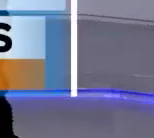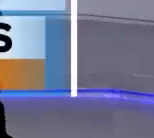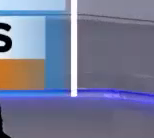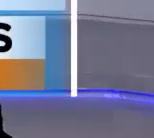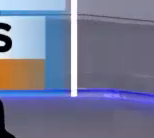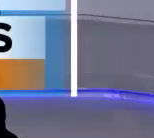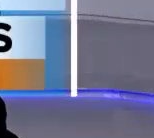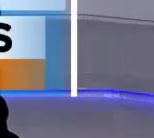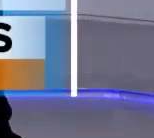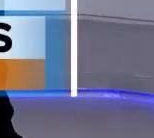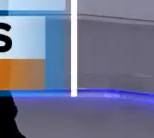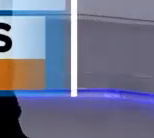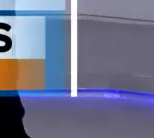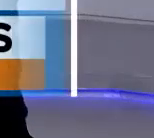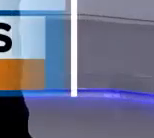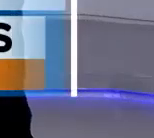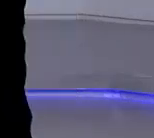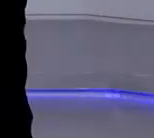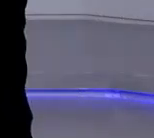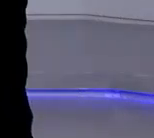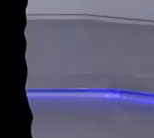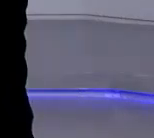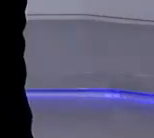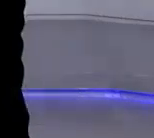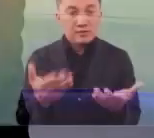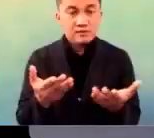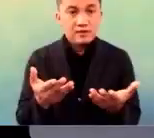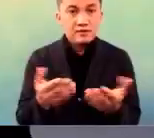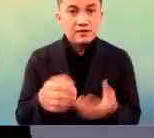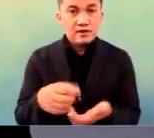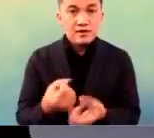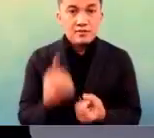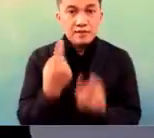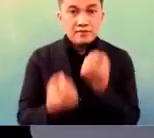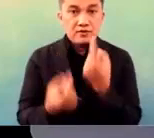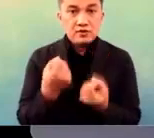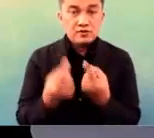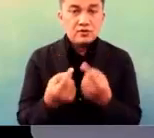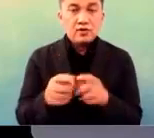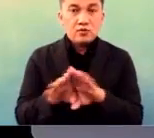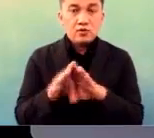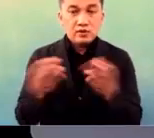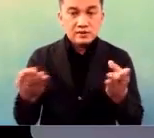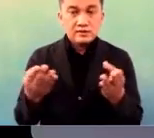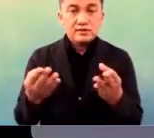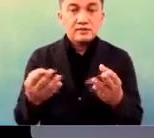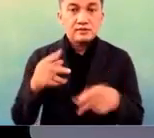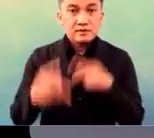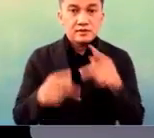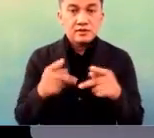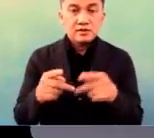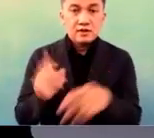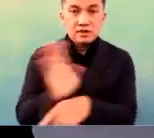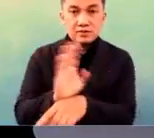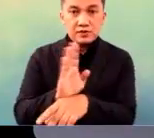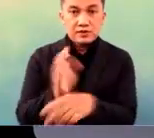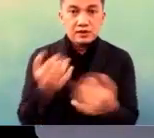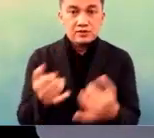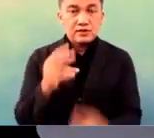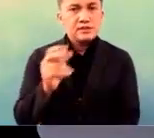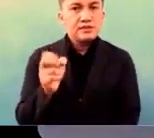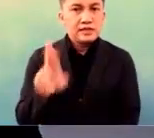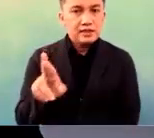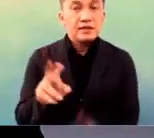Eto partner, ihanda daw ang inyong popcorn. Bukas na kasi sa publiko ang ilang sinehan sa Metro Manila simula po ngayong araw. Puspusan ang